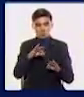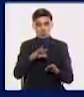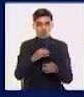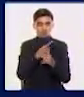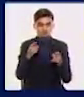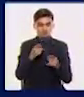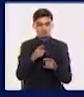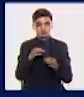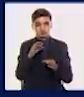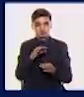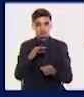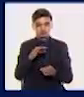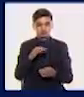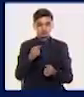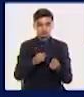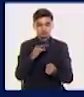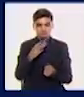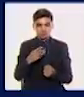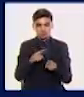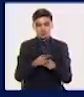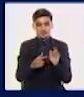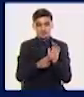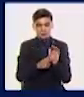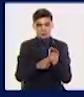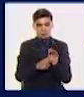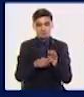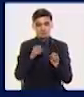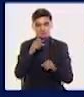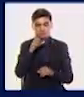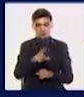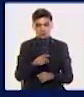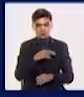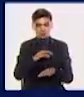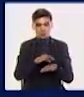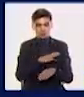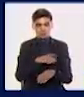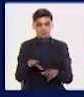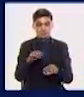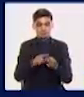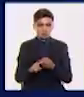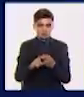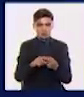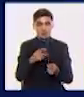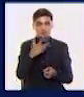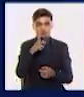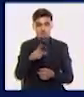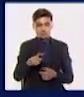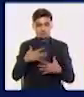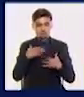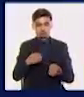ақпарат құралдарының 7 өкілі ауырған, 13-і емделіп ауырғандан